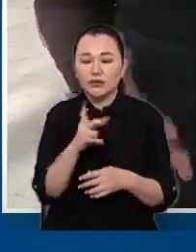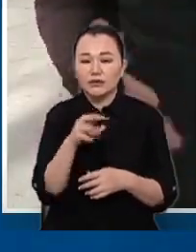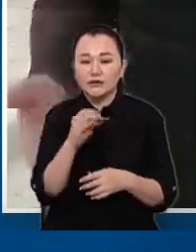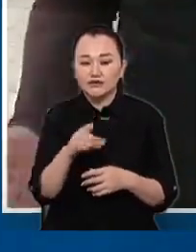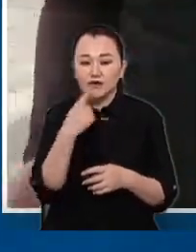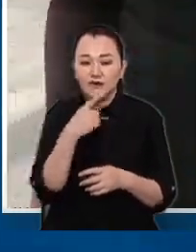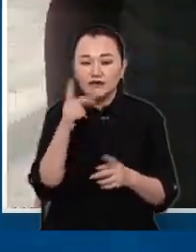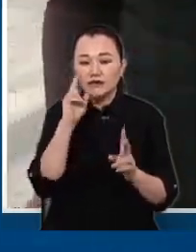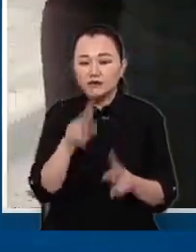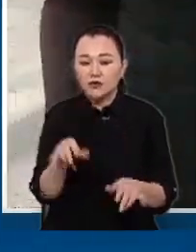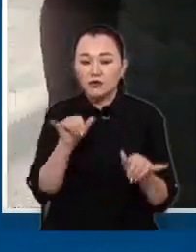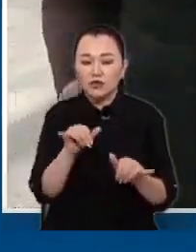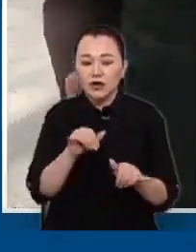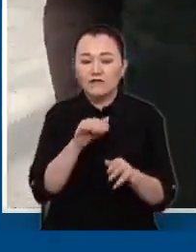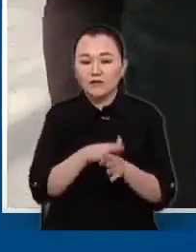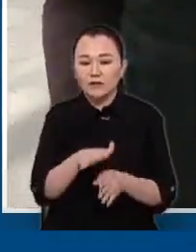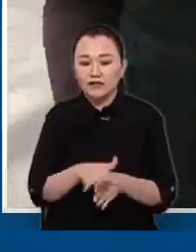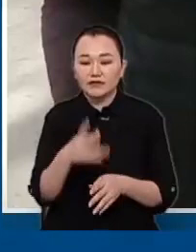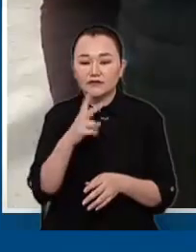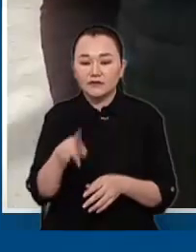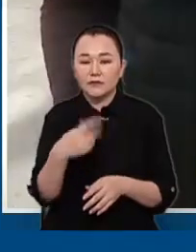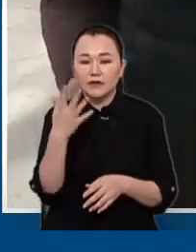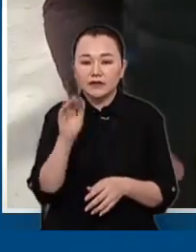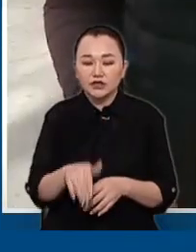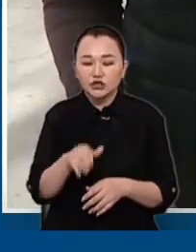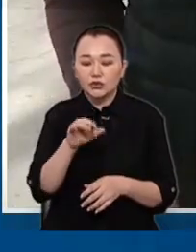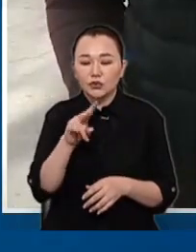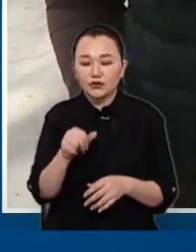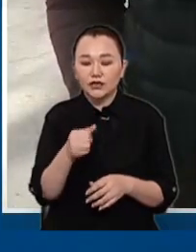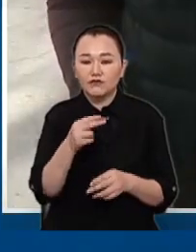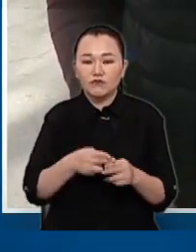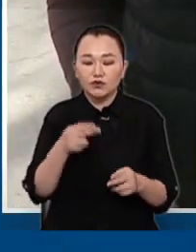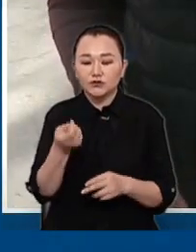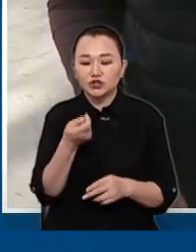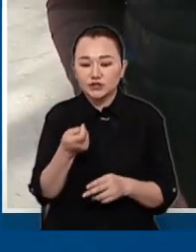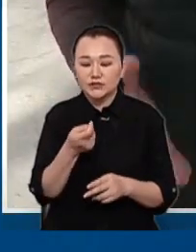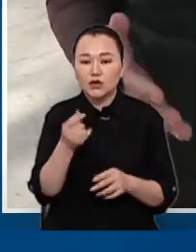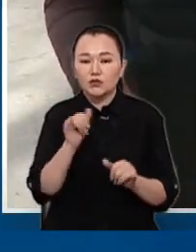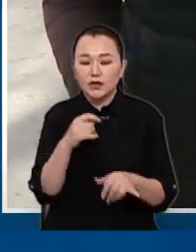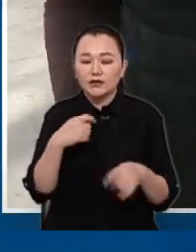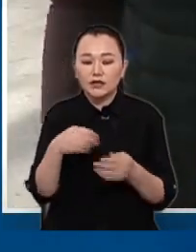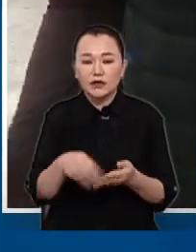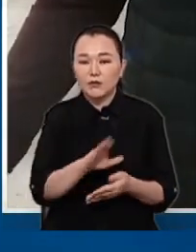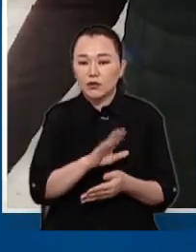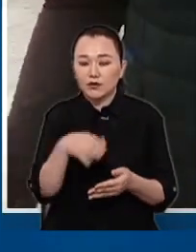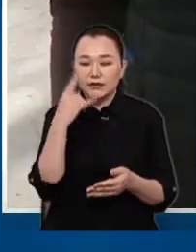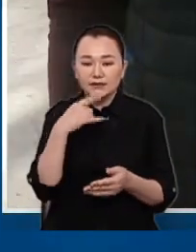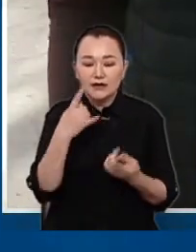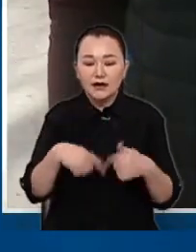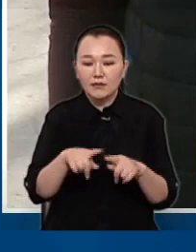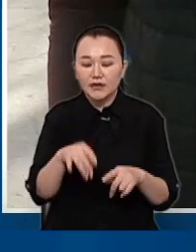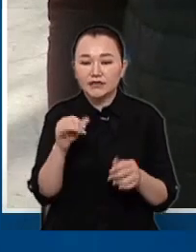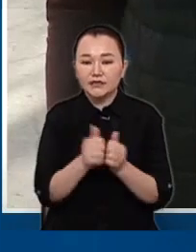говорит, что не знает, куда реализовать 2500 тонн твердой пшеницы. Ее не покупают ни отечественные компании,